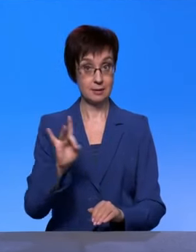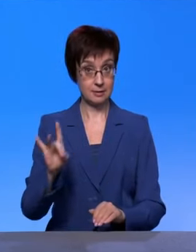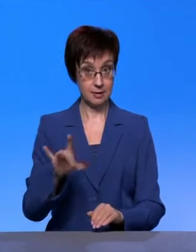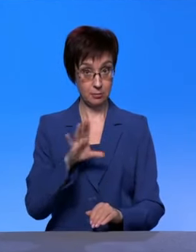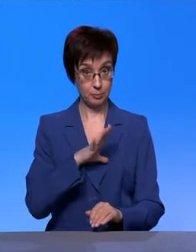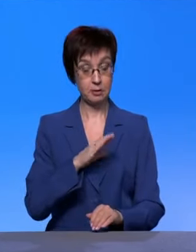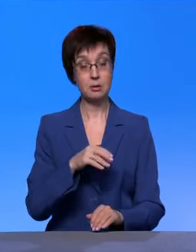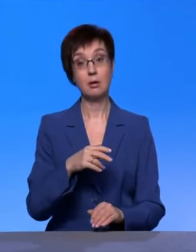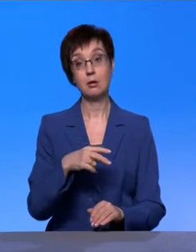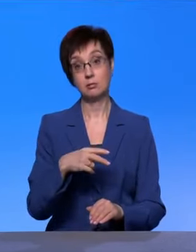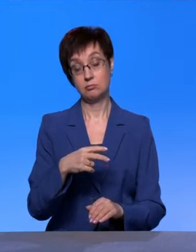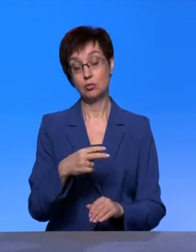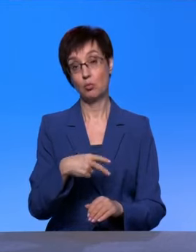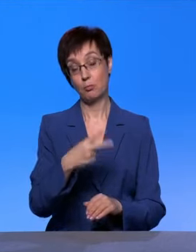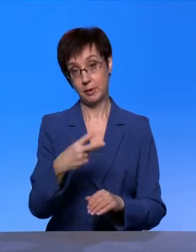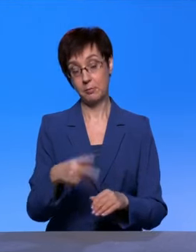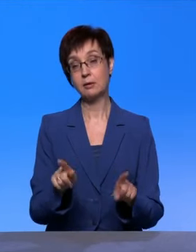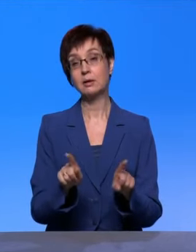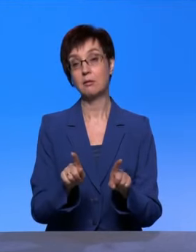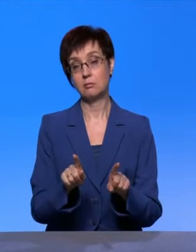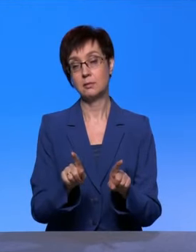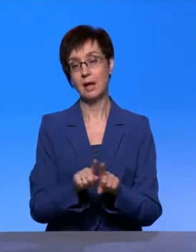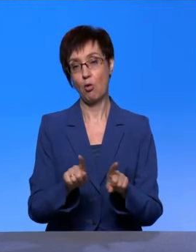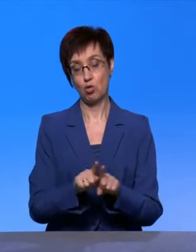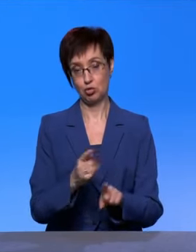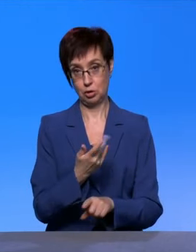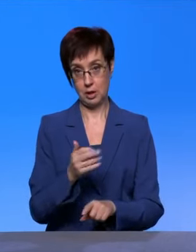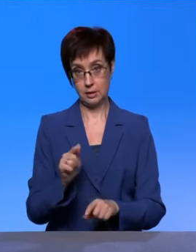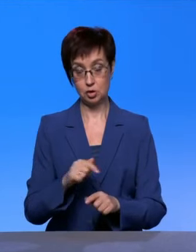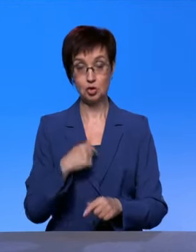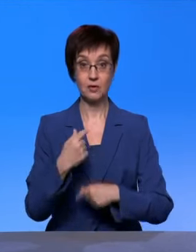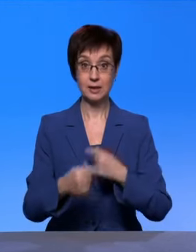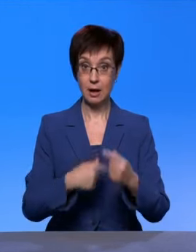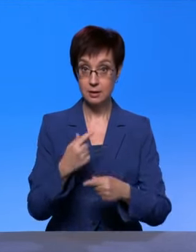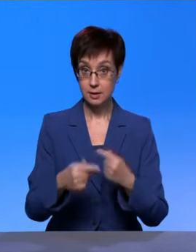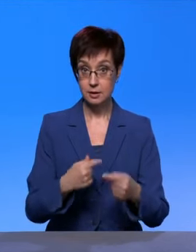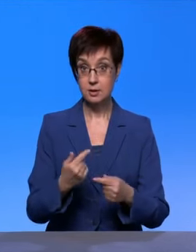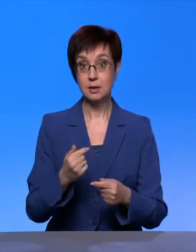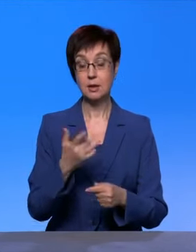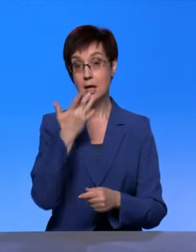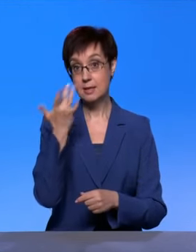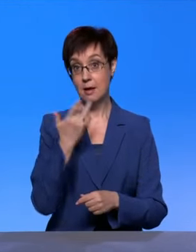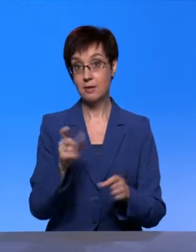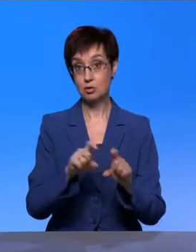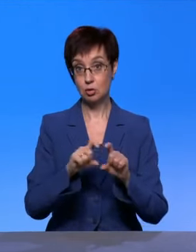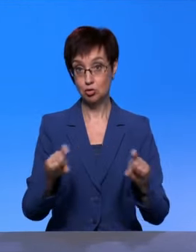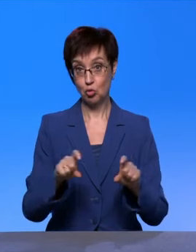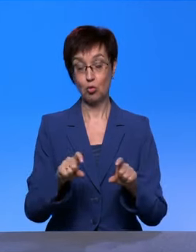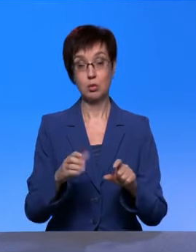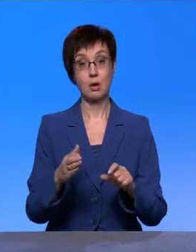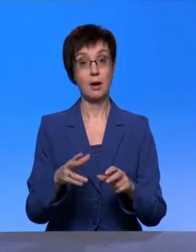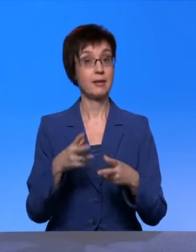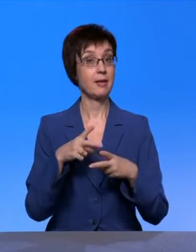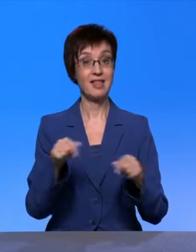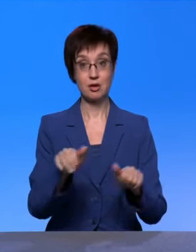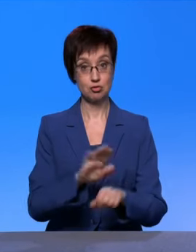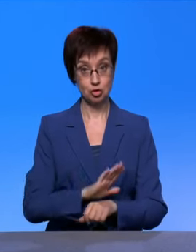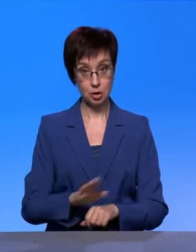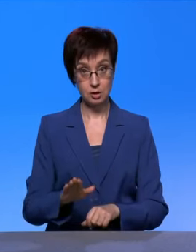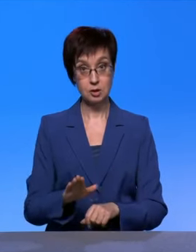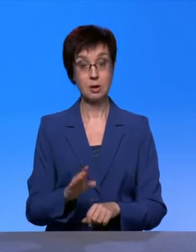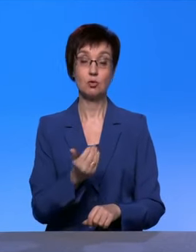традиции советской школы никуда не делись, как бы образование, система достаточно инерционная, а хотелось бы на самом деле